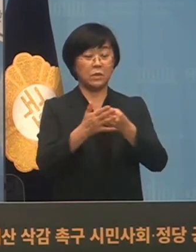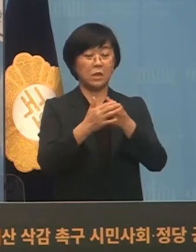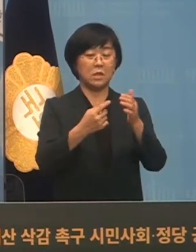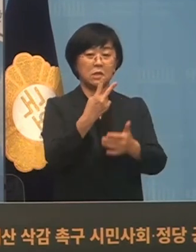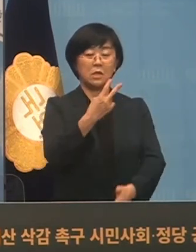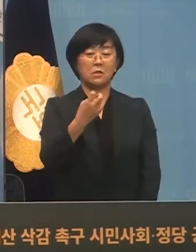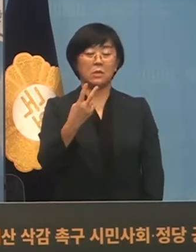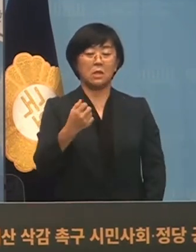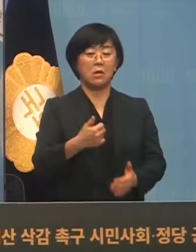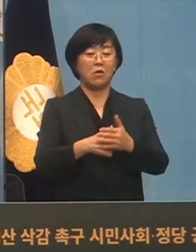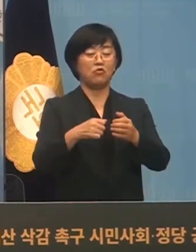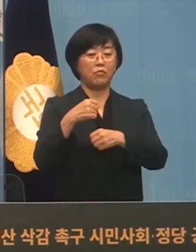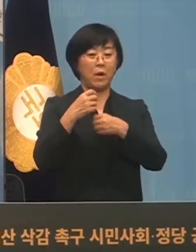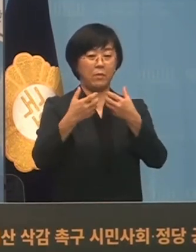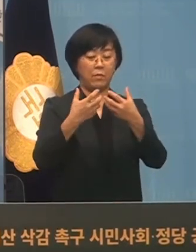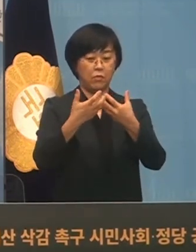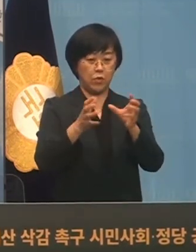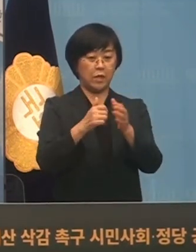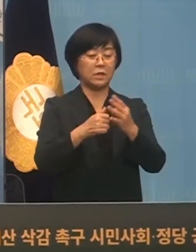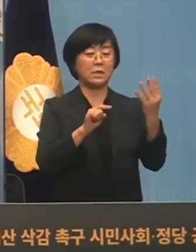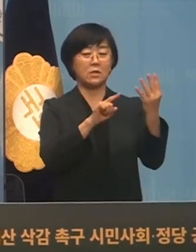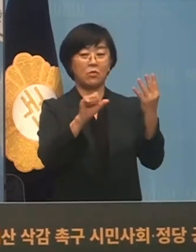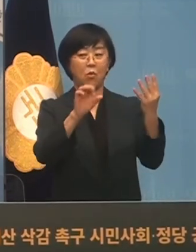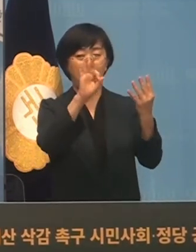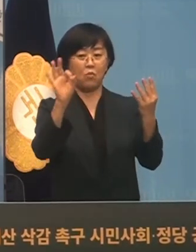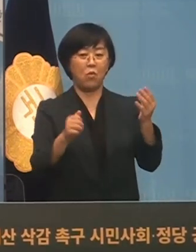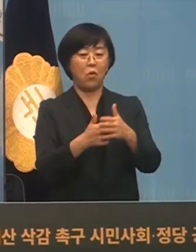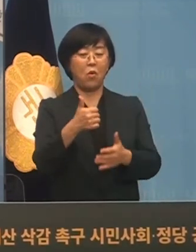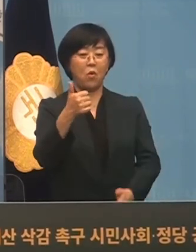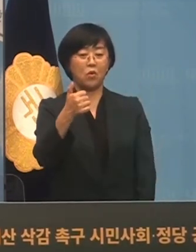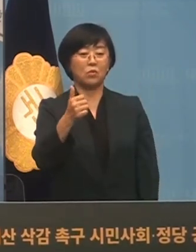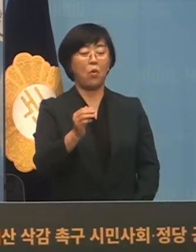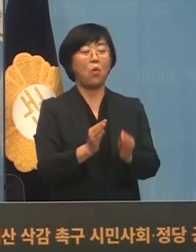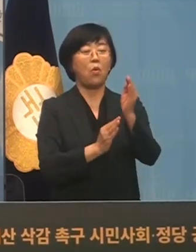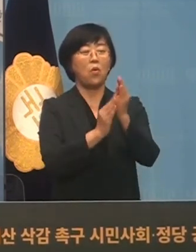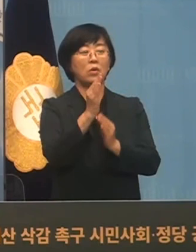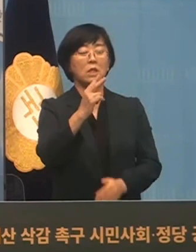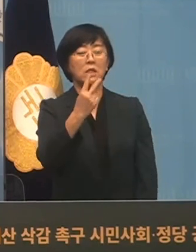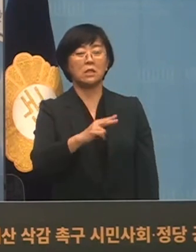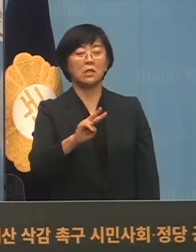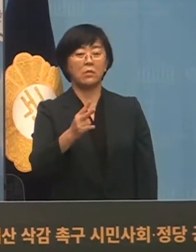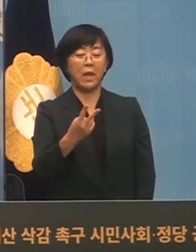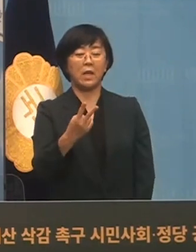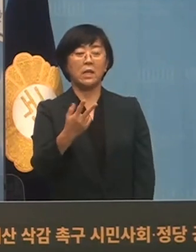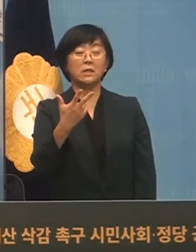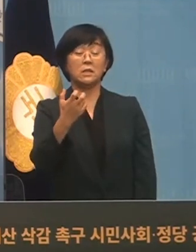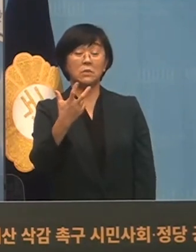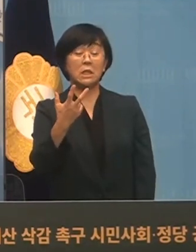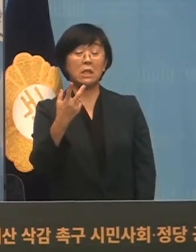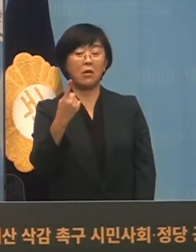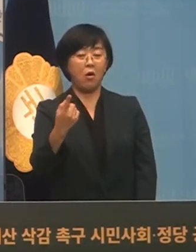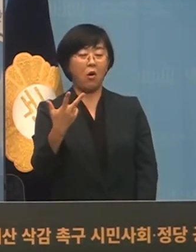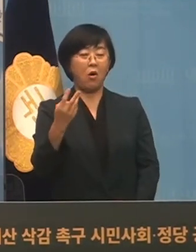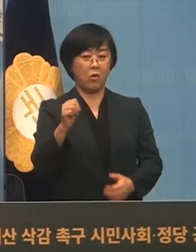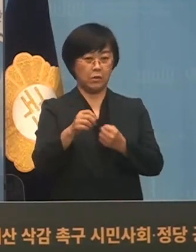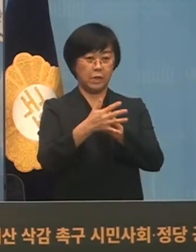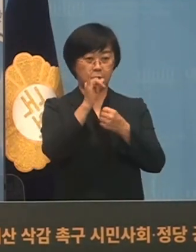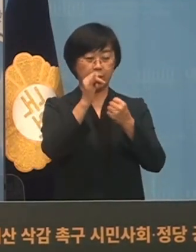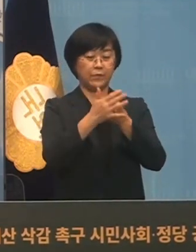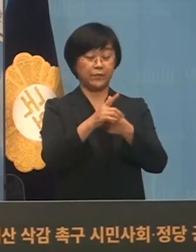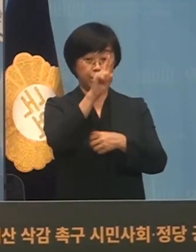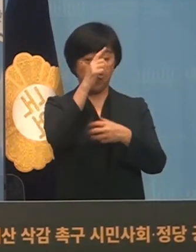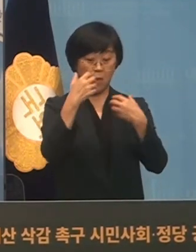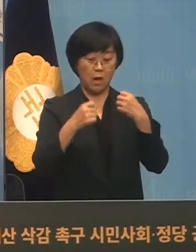2022년 국방 예산으로 2021년 대비 4.5% 증가한 55조 2,277억 원을 편성했습니다.